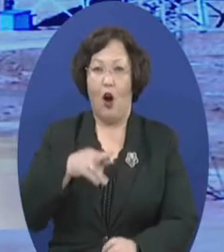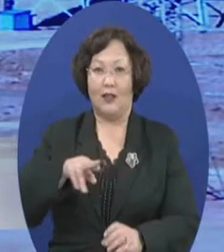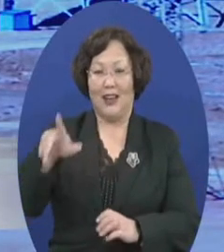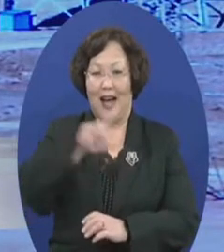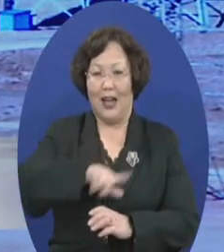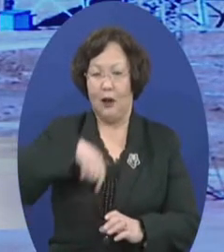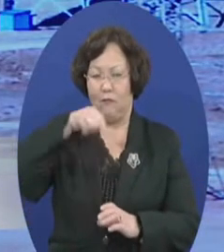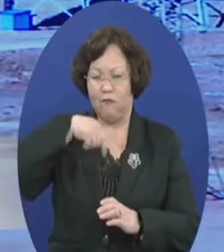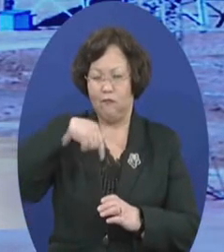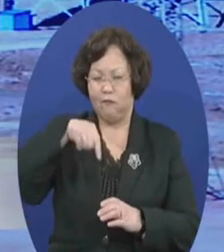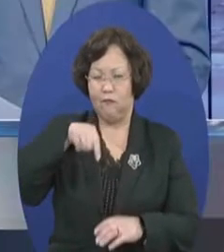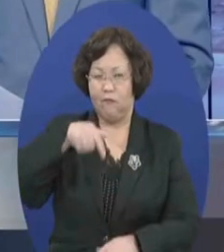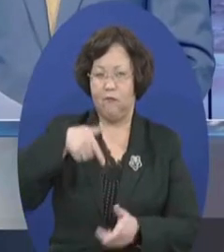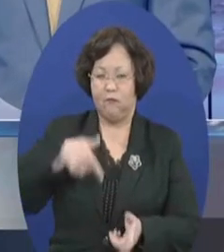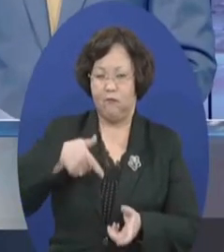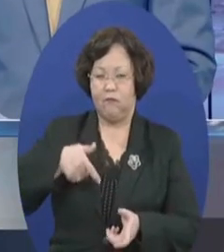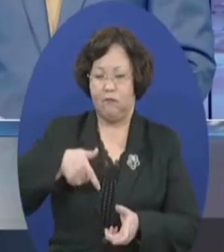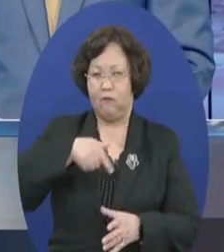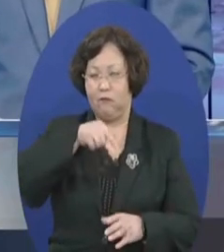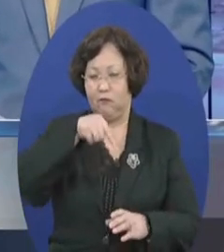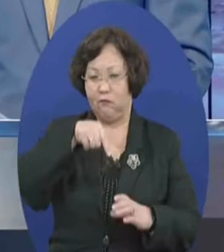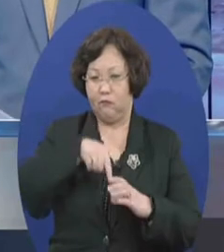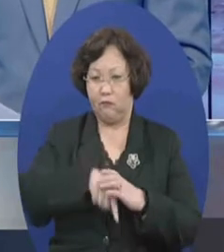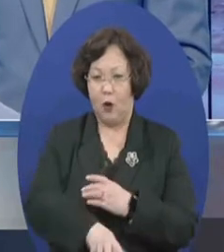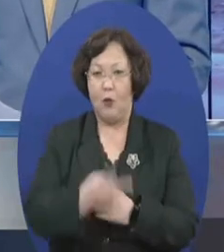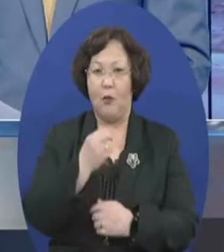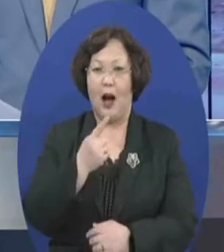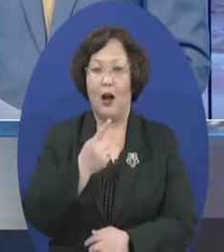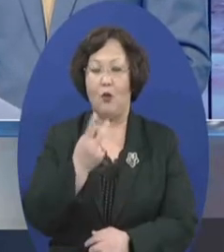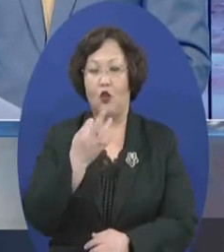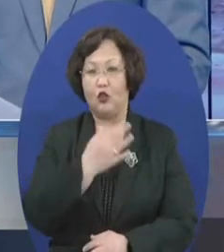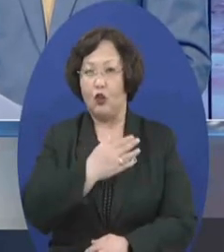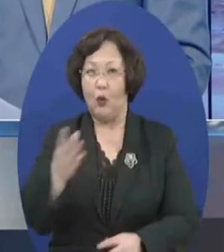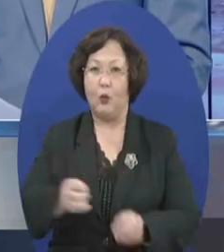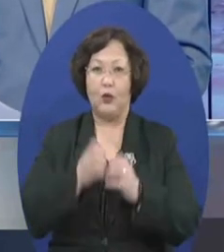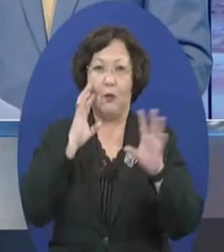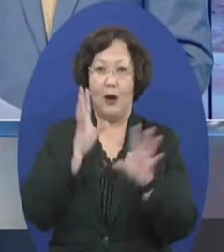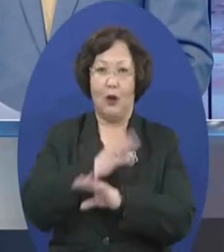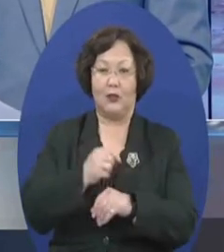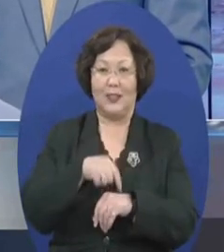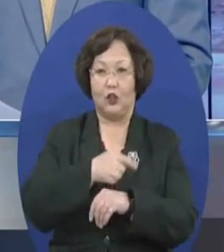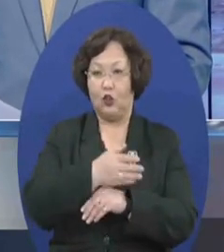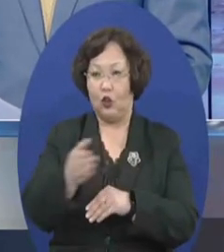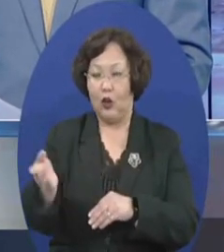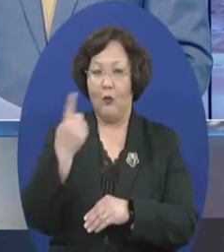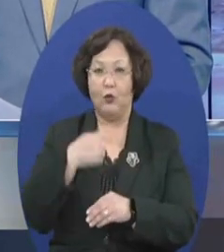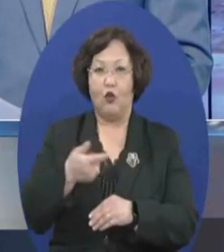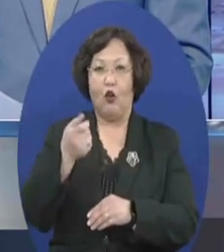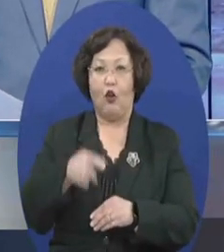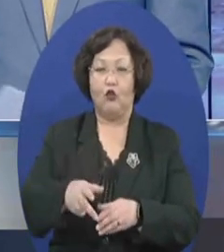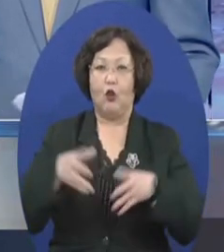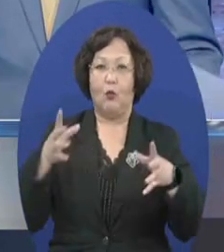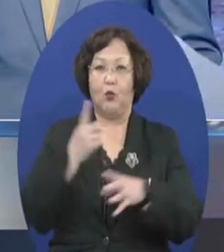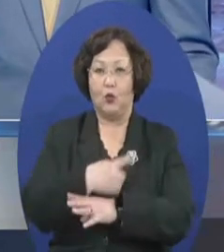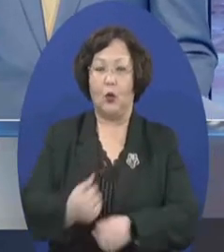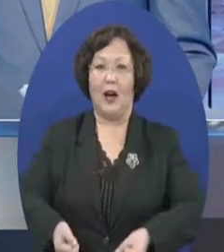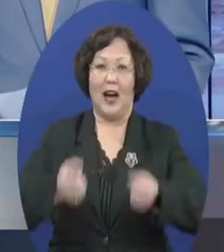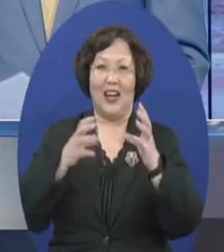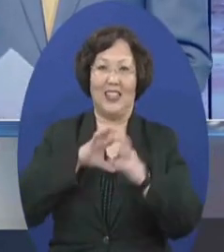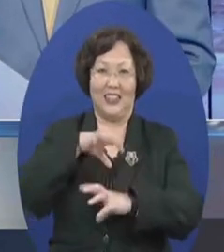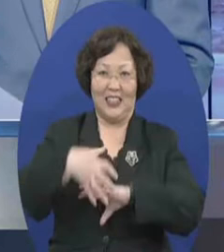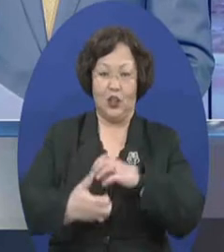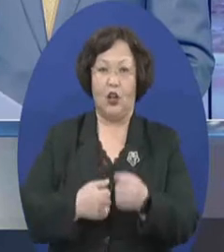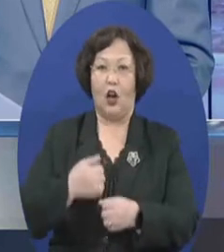өрмдлгүүдийг хийж 2009-10 оноос эхлээд бүтээн байгуулалт ажил эхэлснээс хойш хамгийн гол үр дүн гарч ирнэ гэж үзэж байна. За энэ бол дэлхийд хамгийн одоо